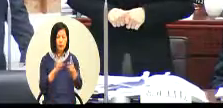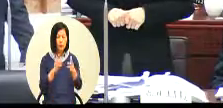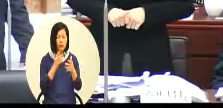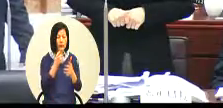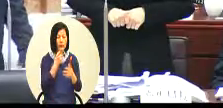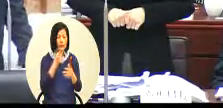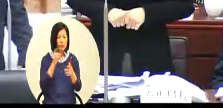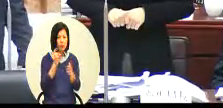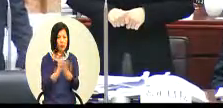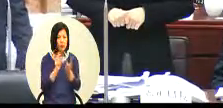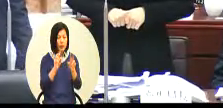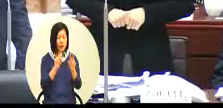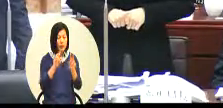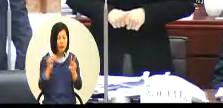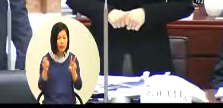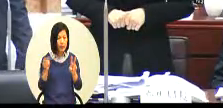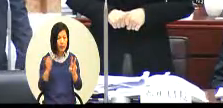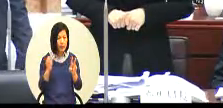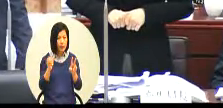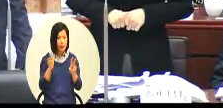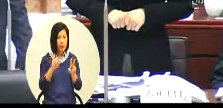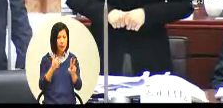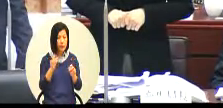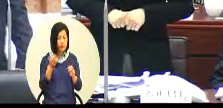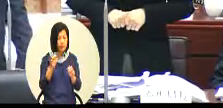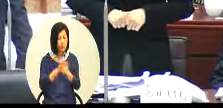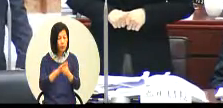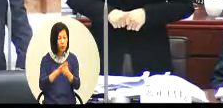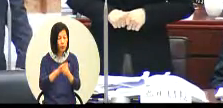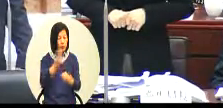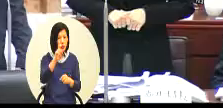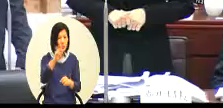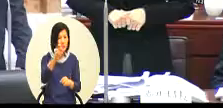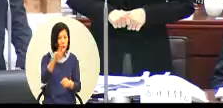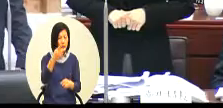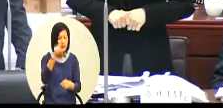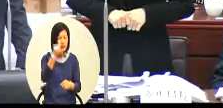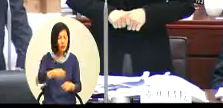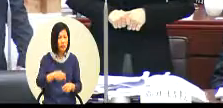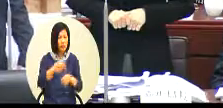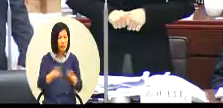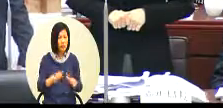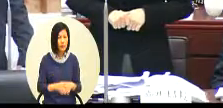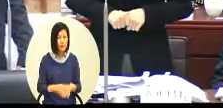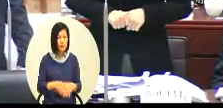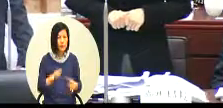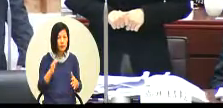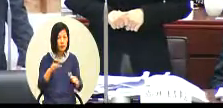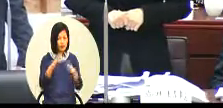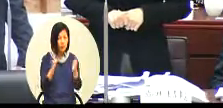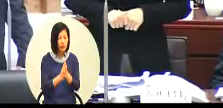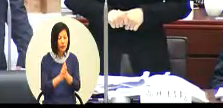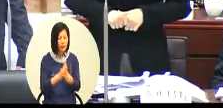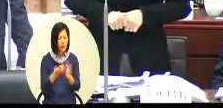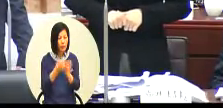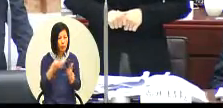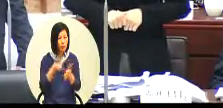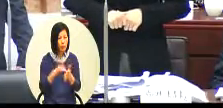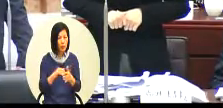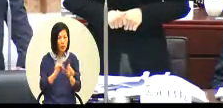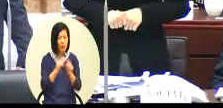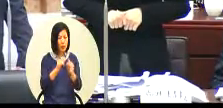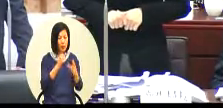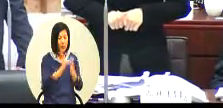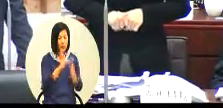2.0 补助我们多少？ 12亿多。 那我们总预算是多少在这上面？ 社会局是